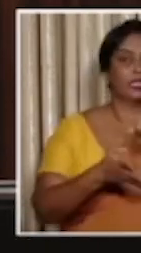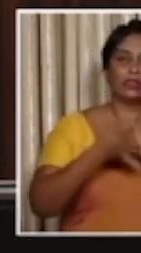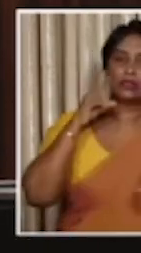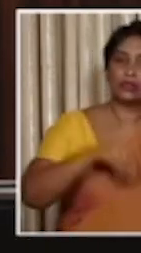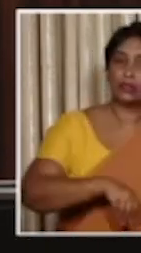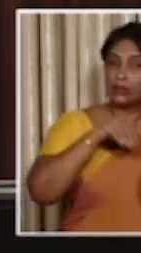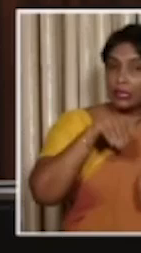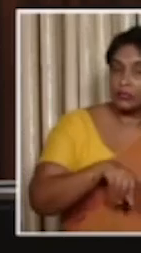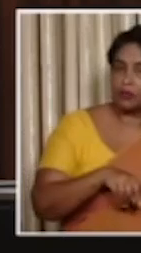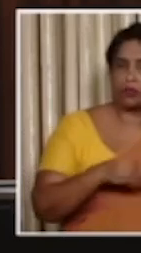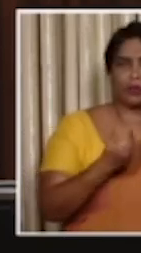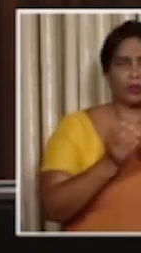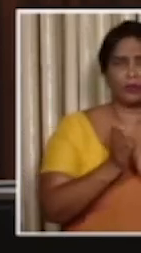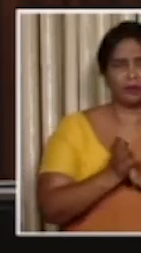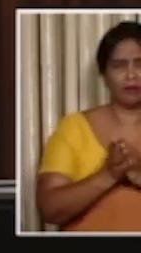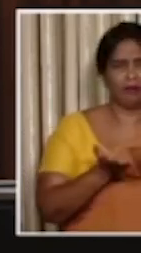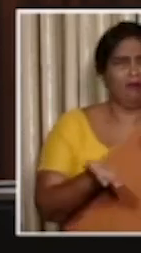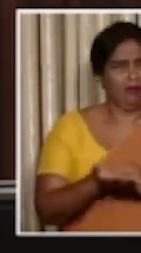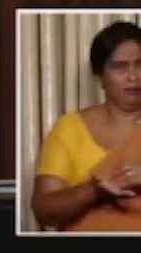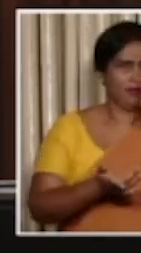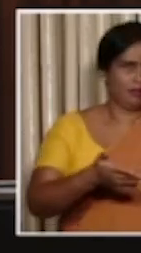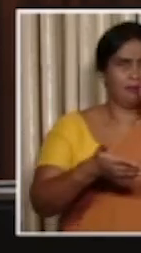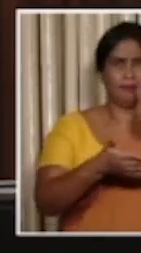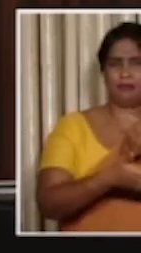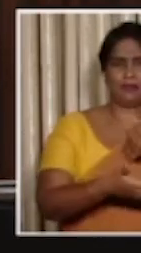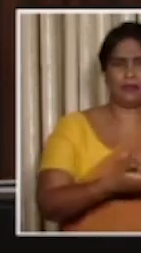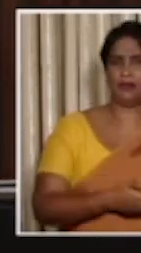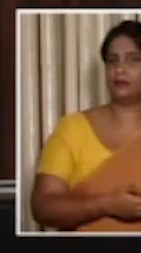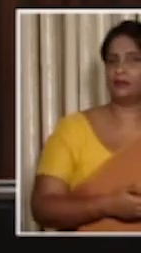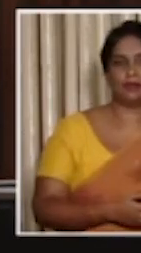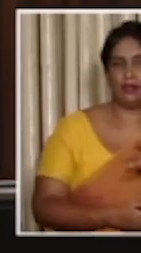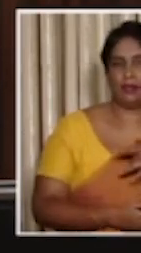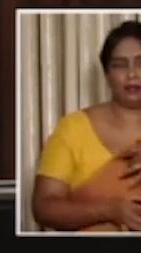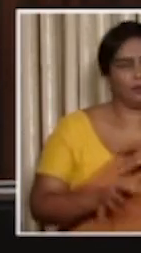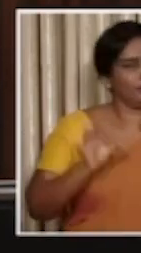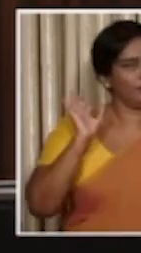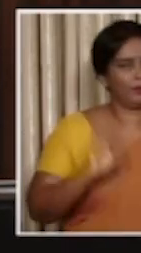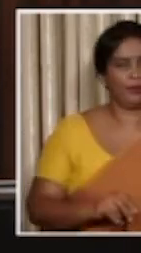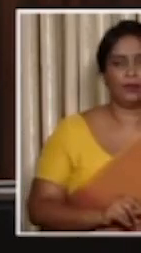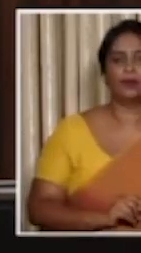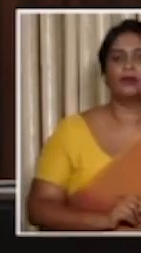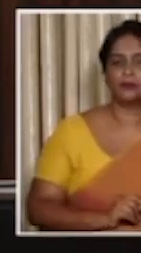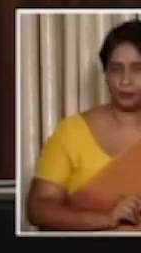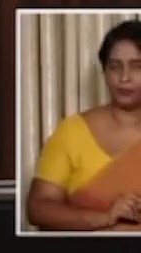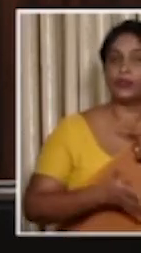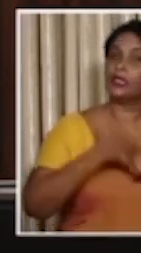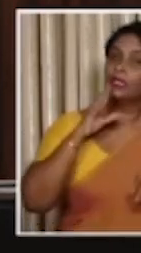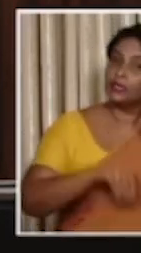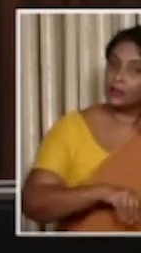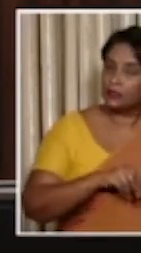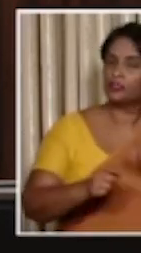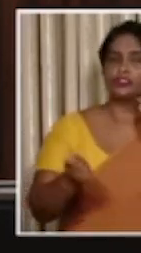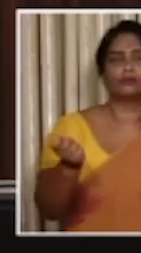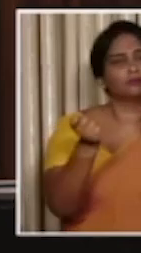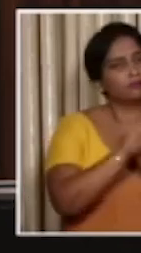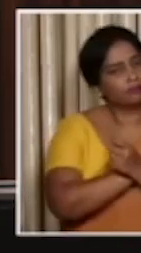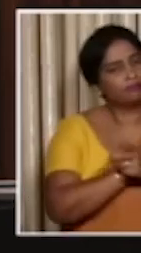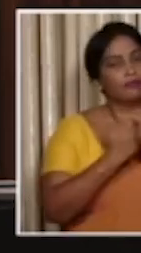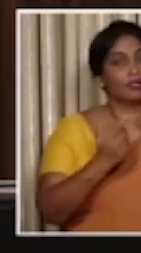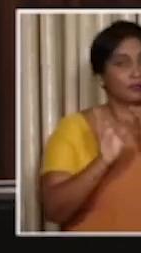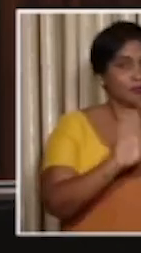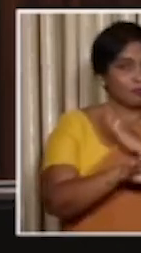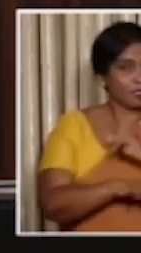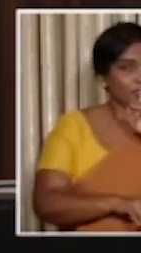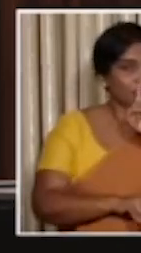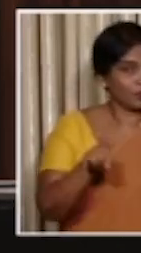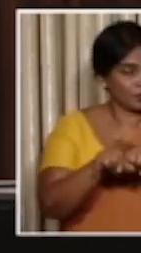දේශපාලනේ තමන්ට අතිරේක පීඩාවක් ගෙන දෙනවායි කියලා හැඟීමක් ඇතිවිය යුතු නැහැ. දේශපාලනික වෙනස්කම් වෙන්න පුළුවන්. මා කලින් කිව්